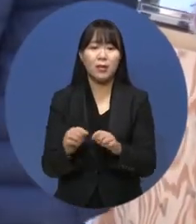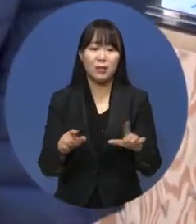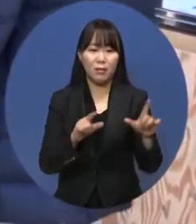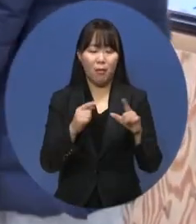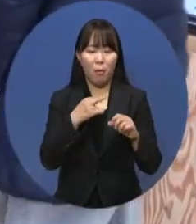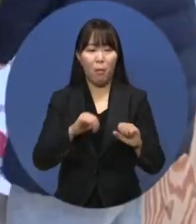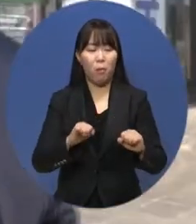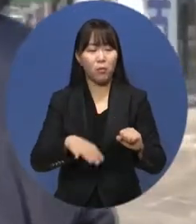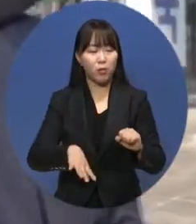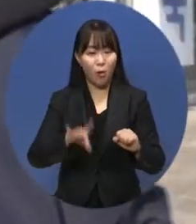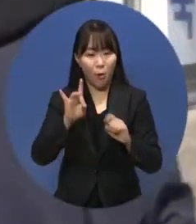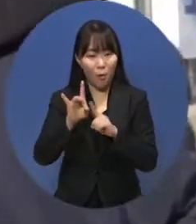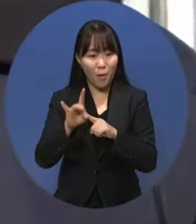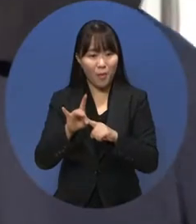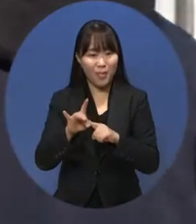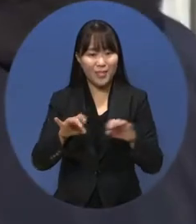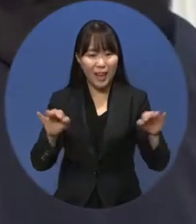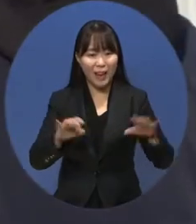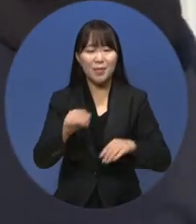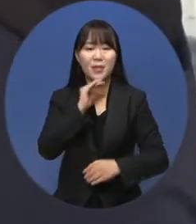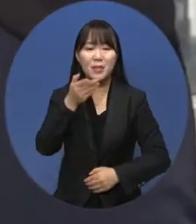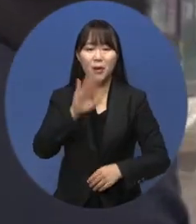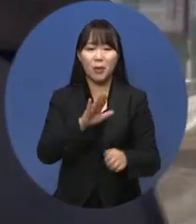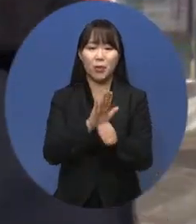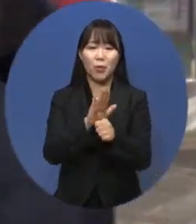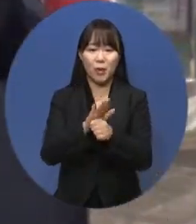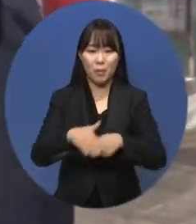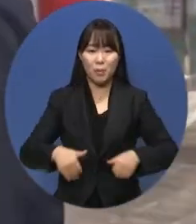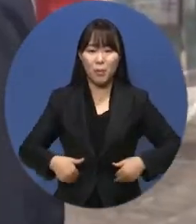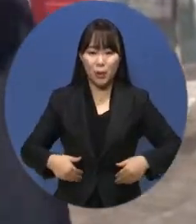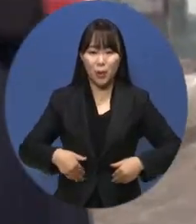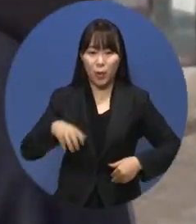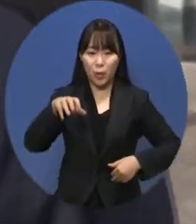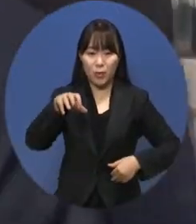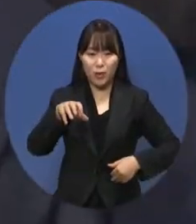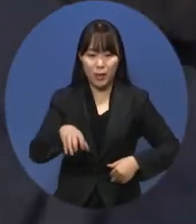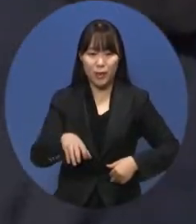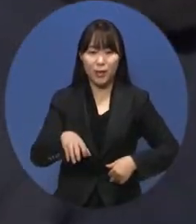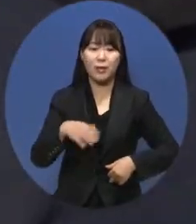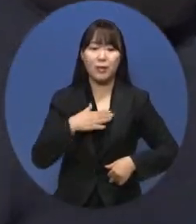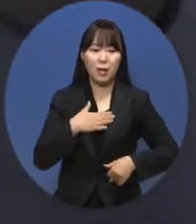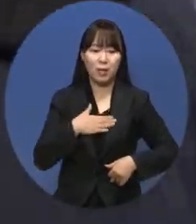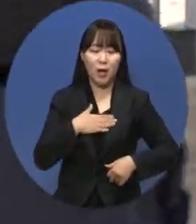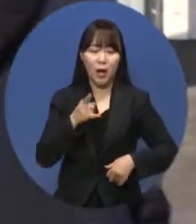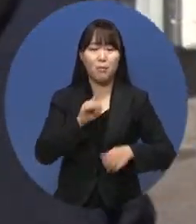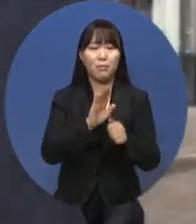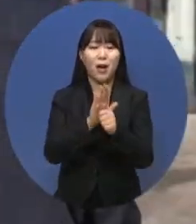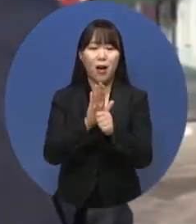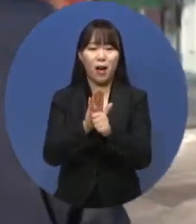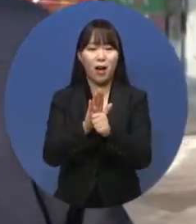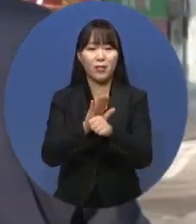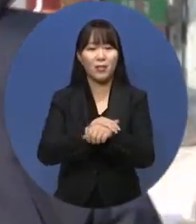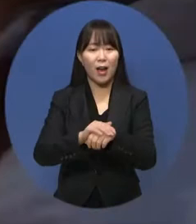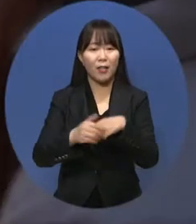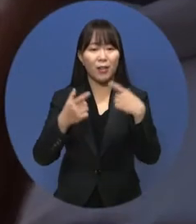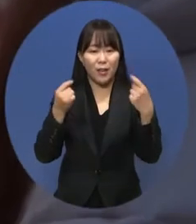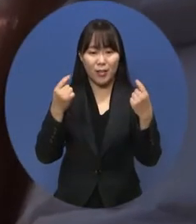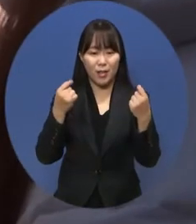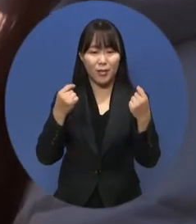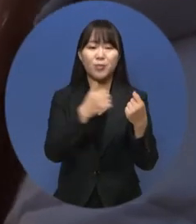참여하는 것이 짧은 순간이었지만 도움이 필요한 곳에 자신도 한 몫을 제대로 했다는